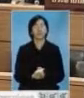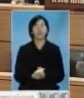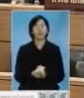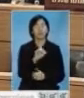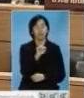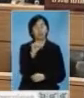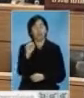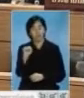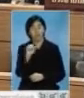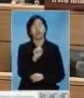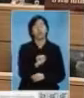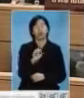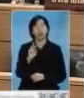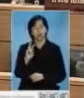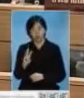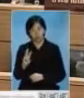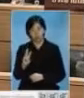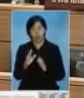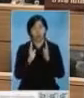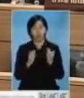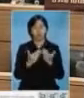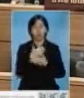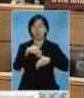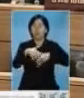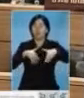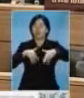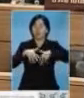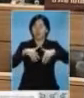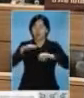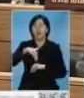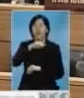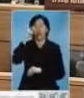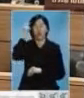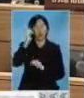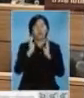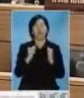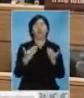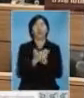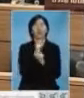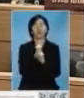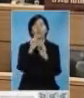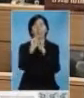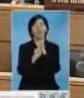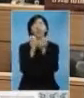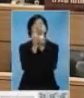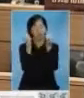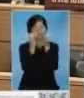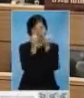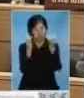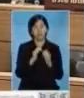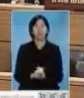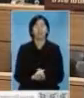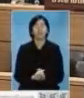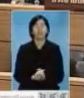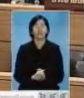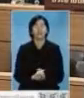มาชิกวุฒิสภาย่อมเป็นผู้แทนปวงชนอันนี้ทุกคนเข้าใจเป็นผู้แทนปวงชนตามรัฐธรรมนูญโดยไม่อยู่